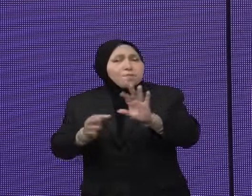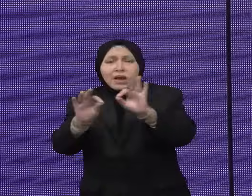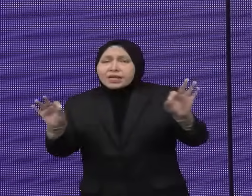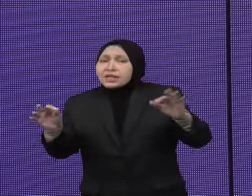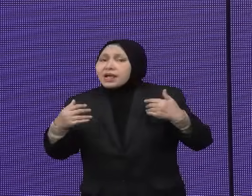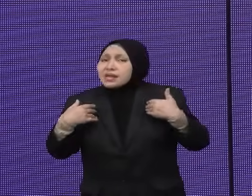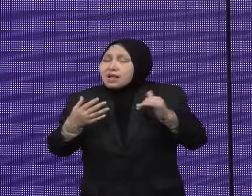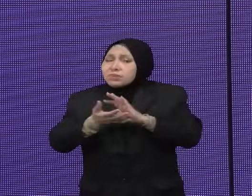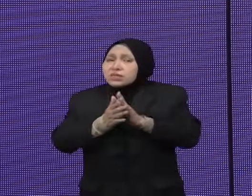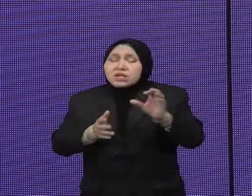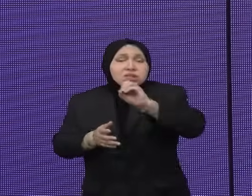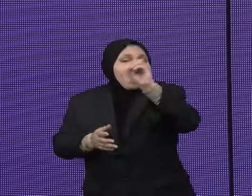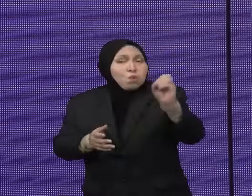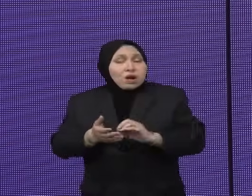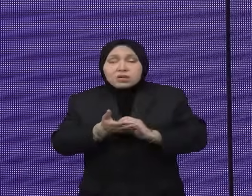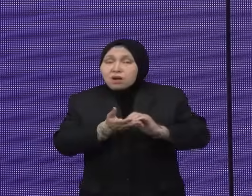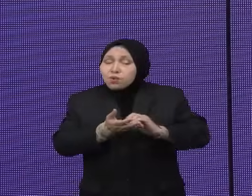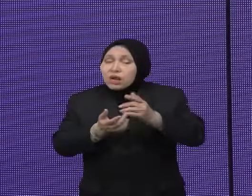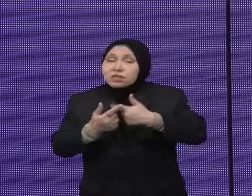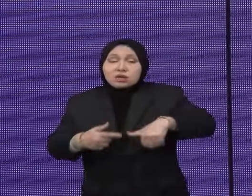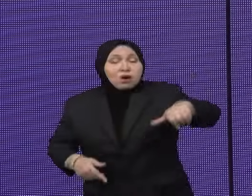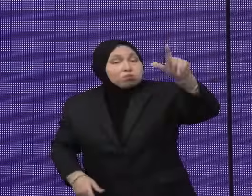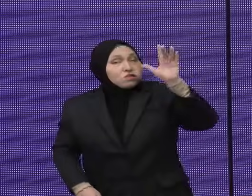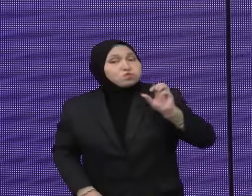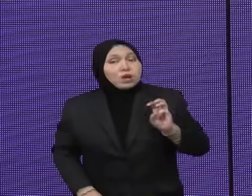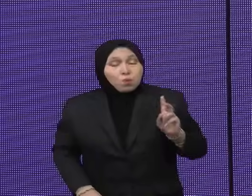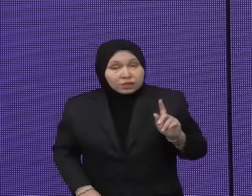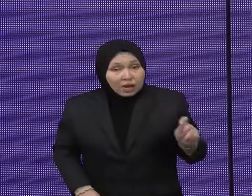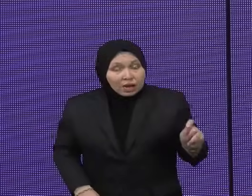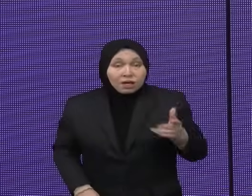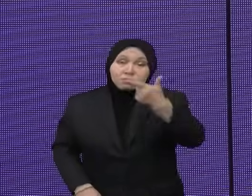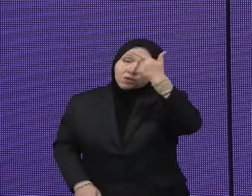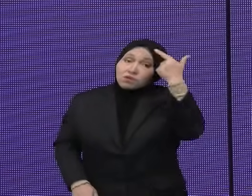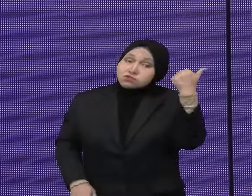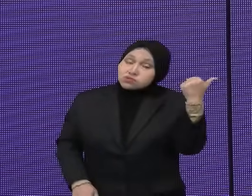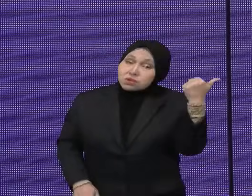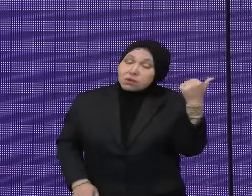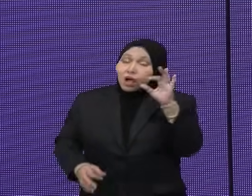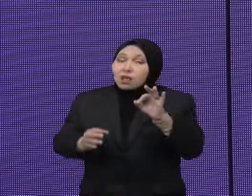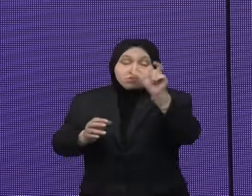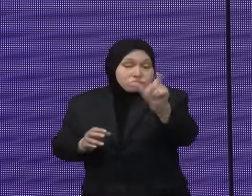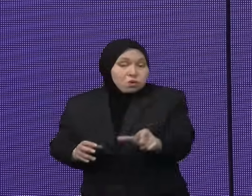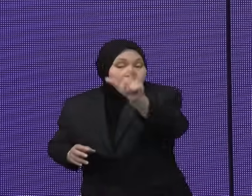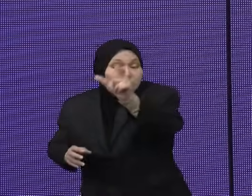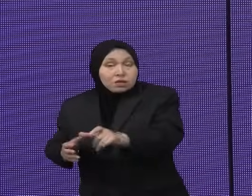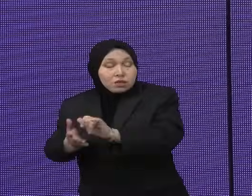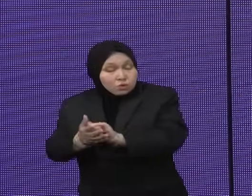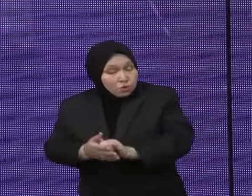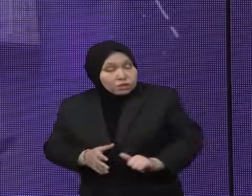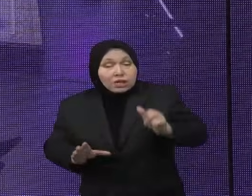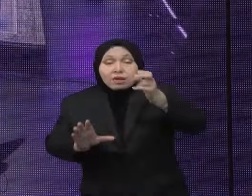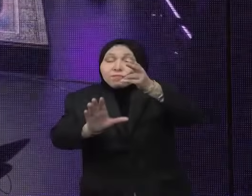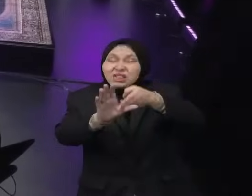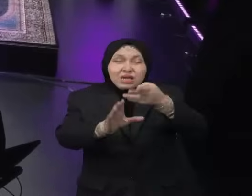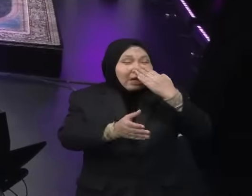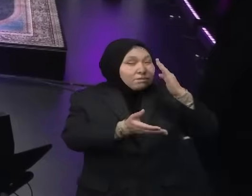adalah sebagai tawaran keampunan daripada Allah Subhanahu Wa Taala. Kerana kalau seseorang itu terlibat dengan anat sebentar tadi,